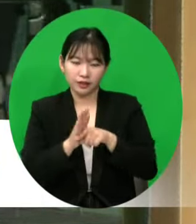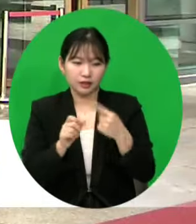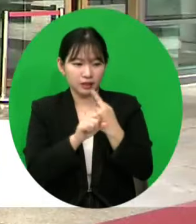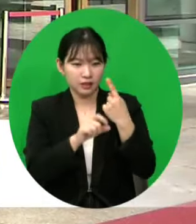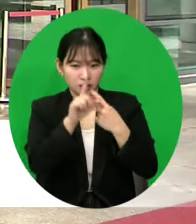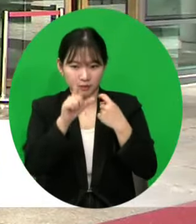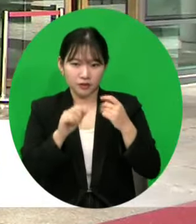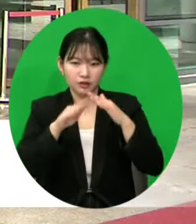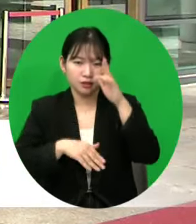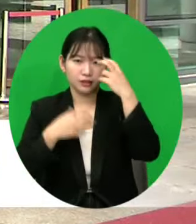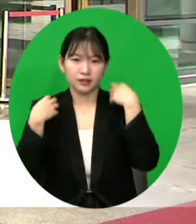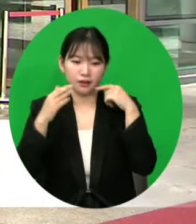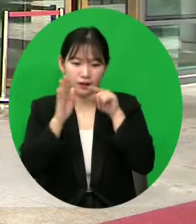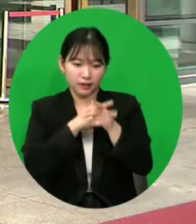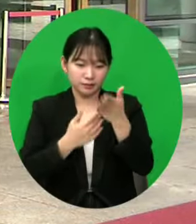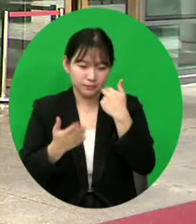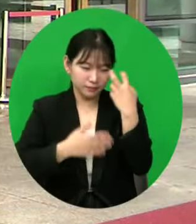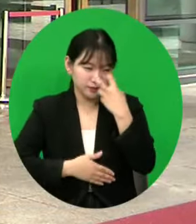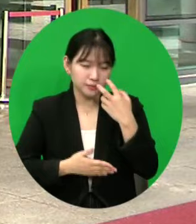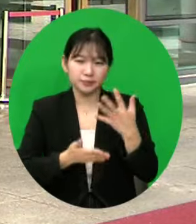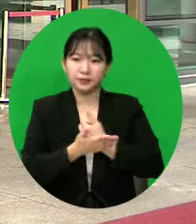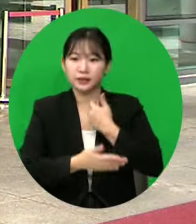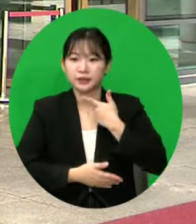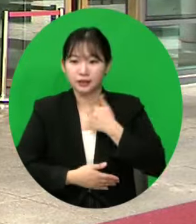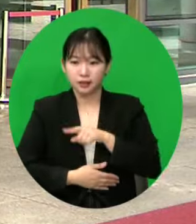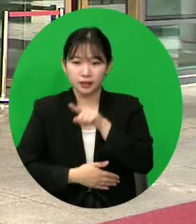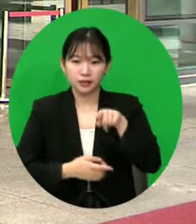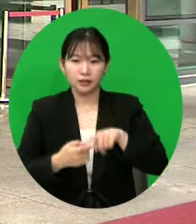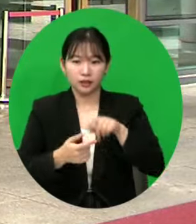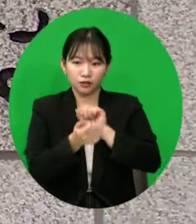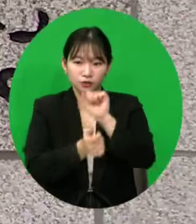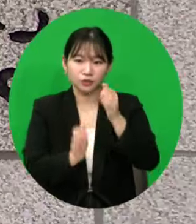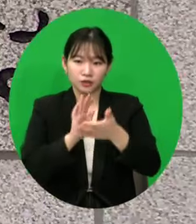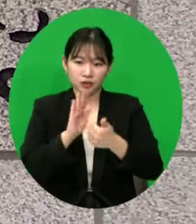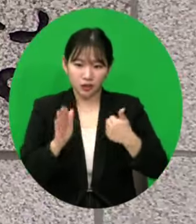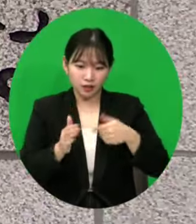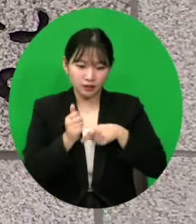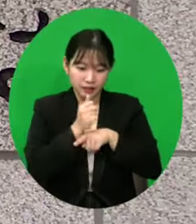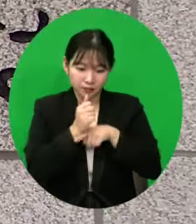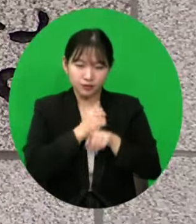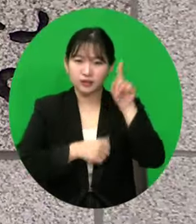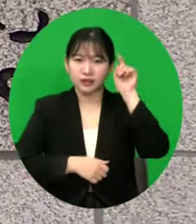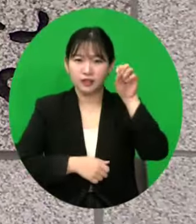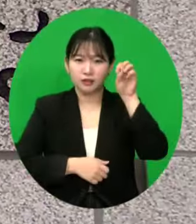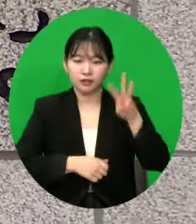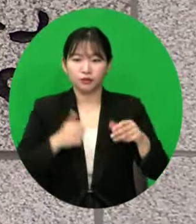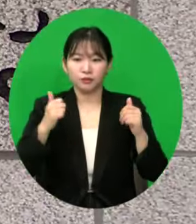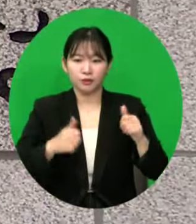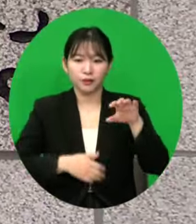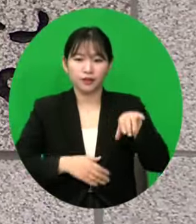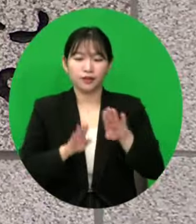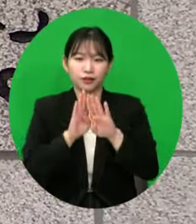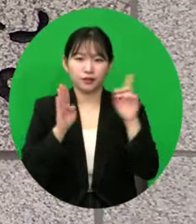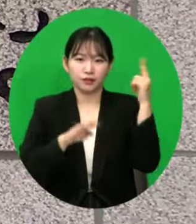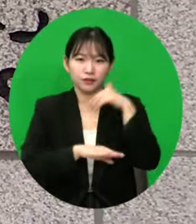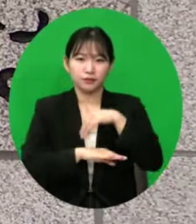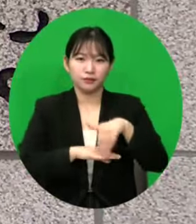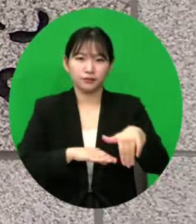경찰청을 압수했습니다 이들에 대한 구속전 피자 신문은 내일 광주 지법에서